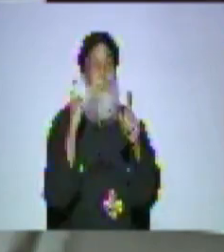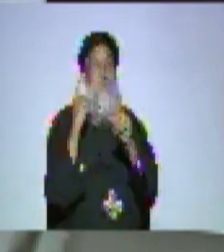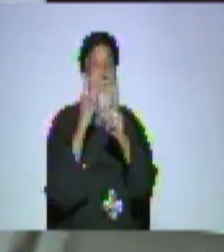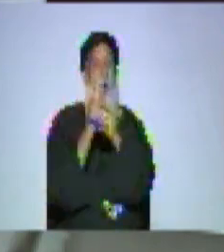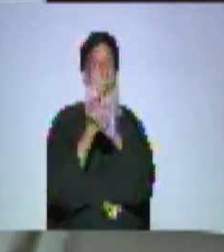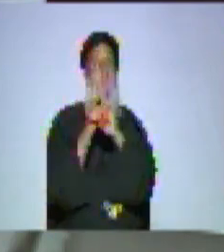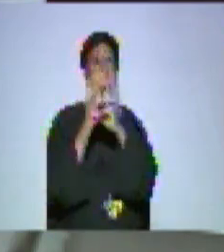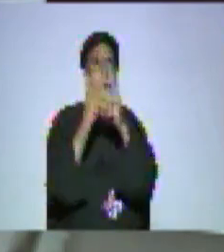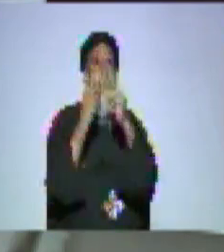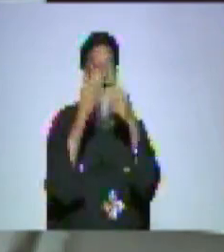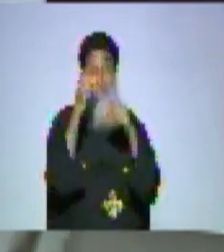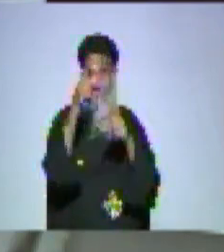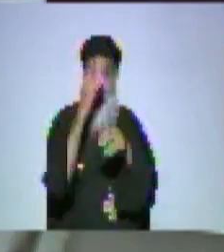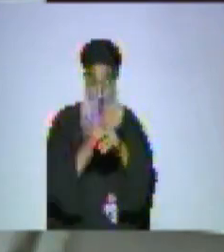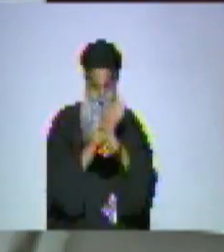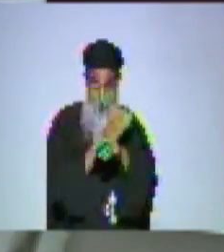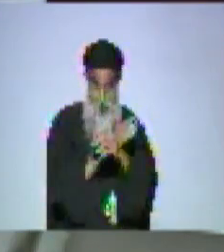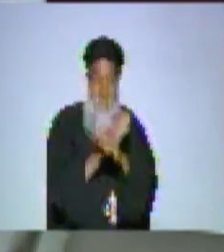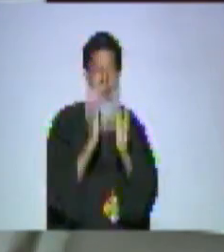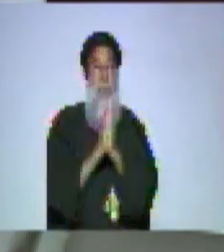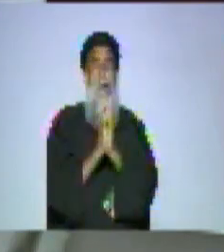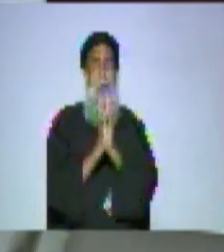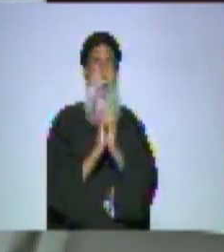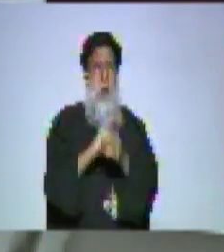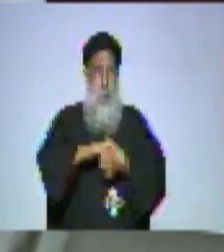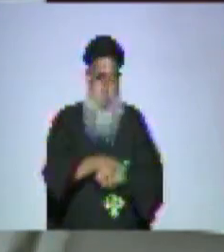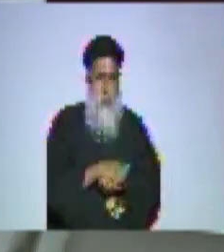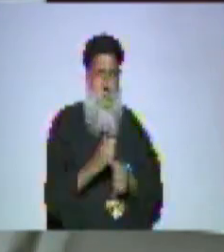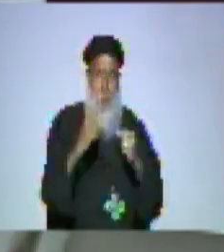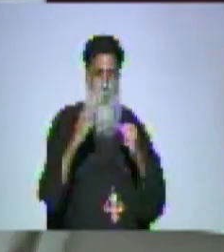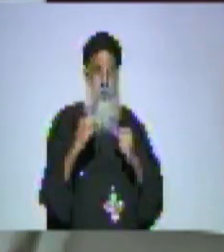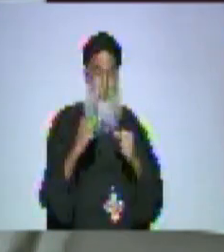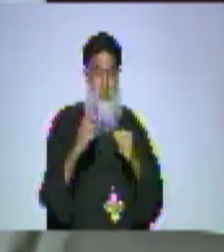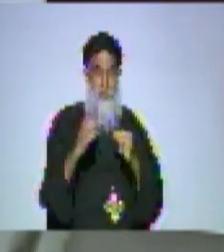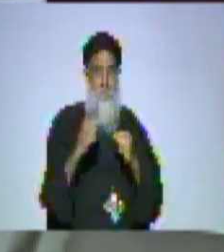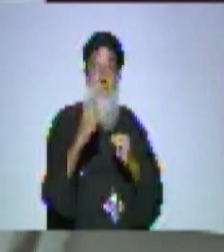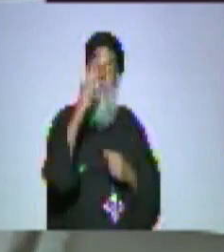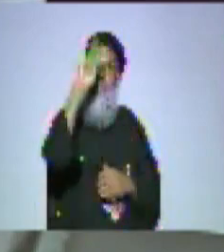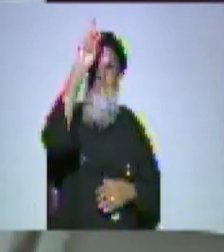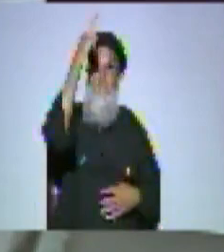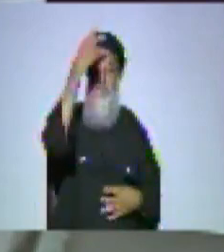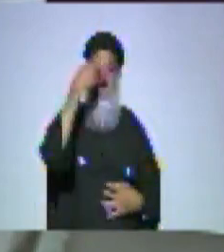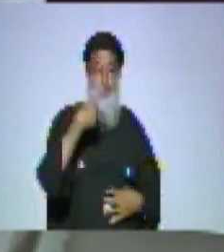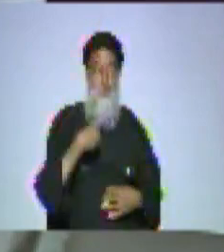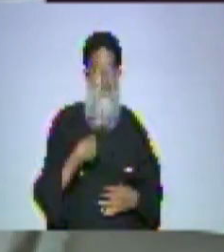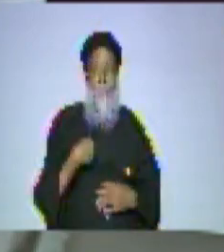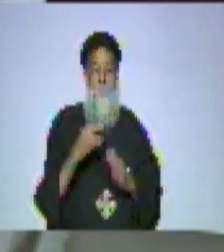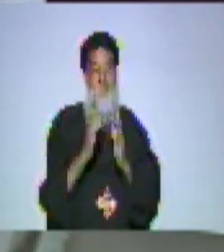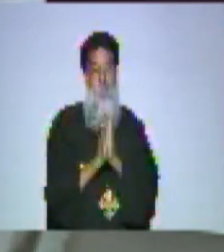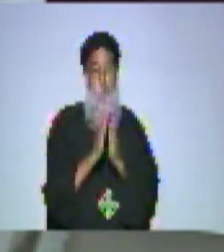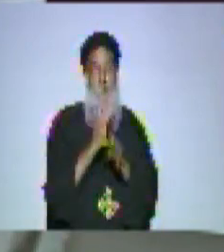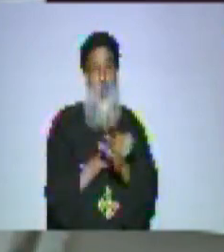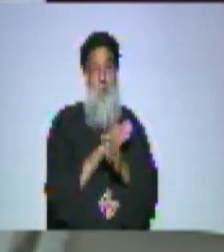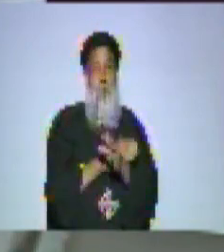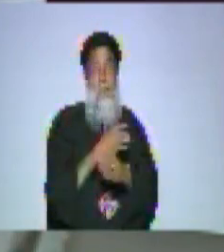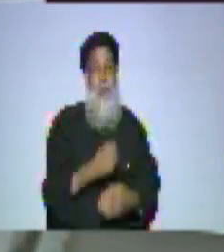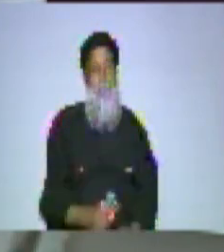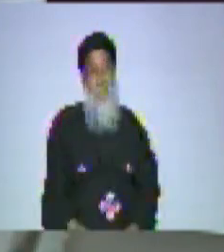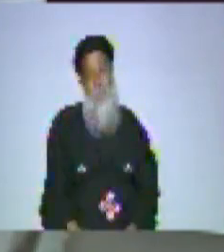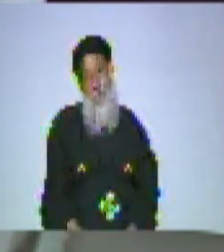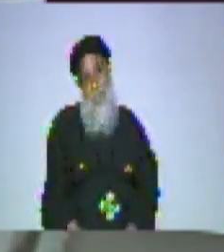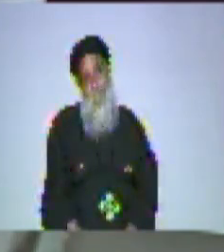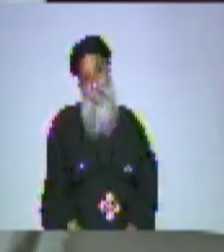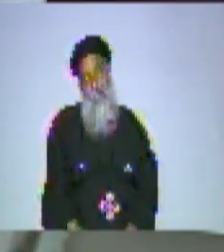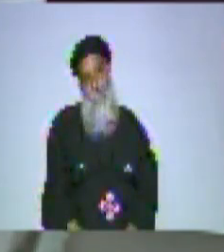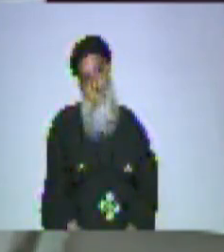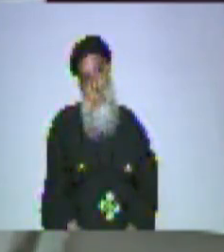اكثر ولها تقدير خاص يعني وهو تعبان صلى يعطي